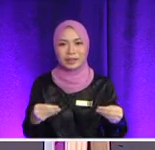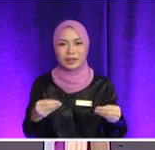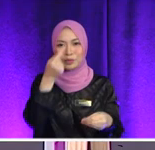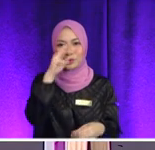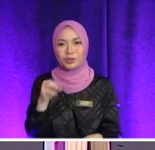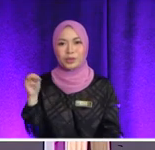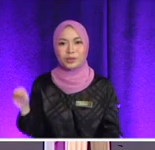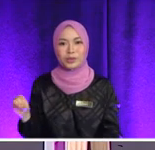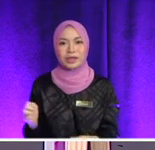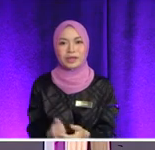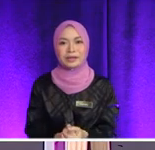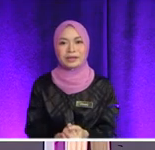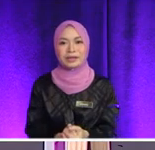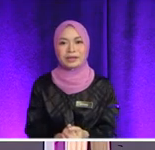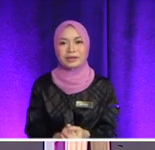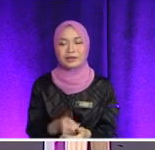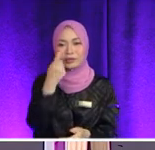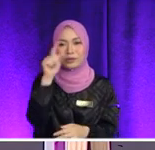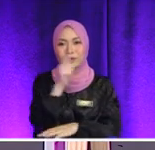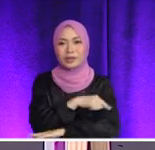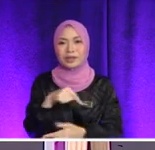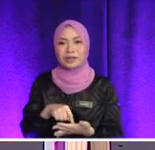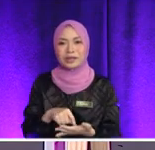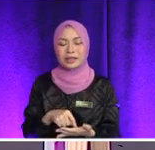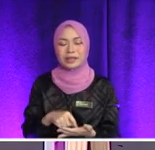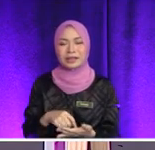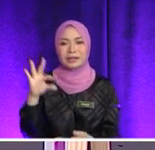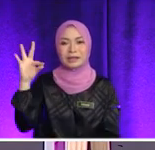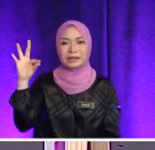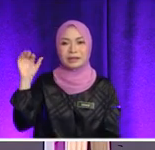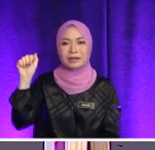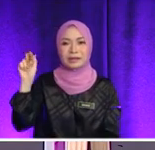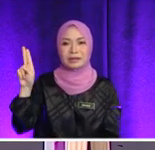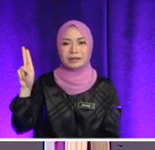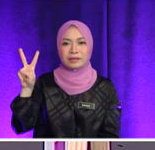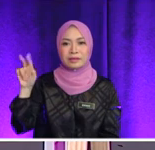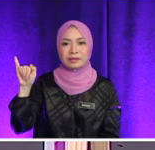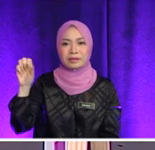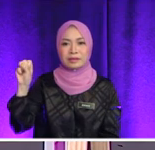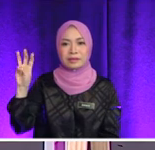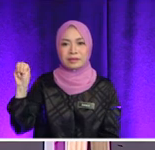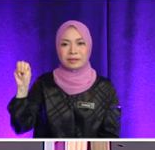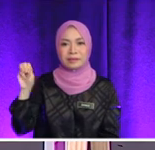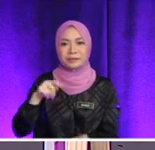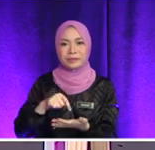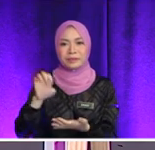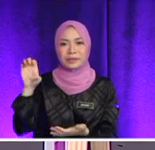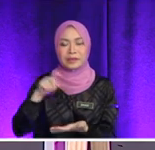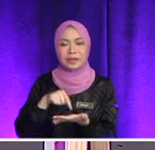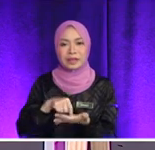Saya rasa untuk aliran lebih mudah untuk ikuti